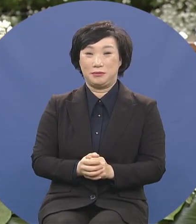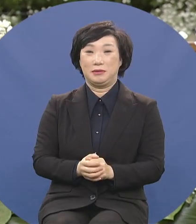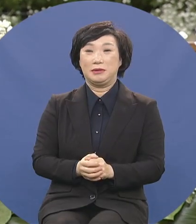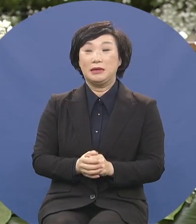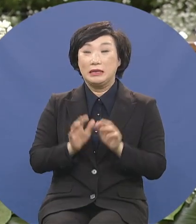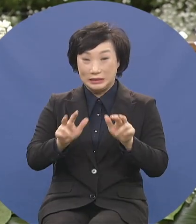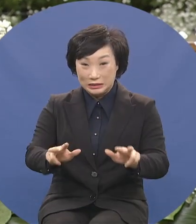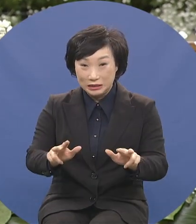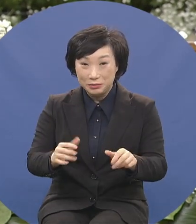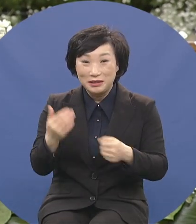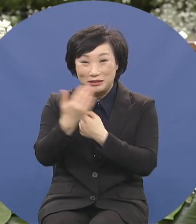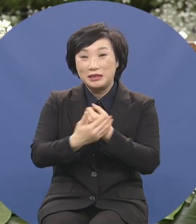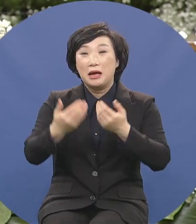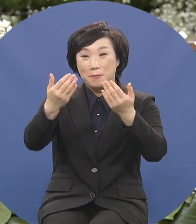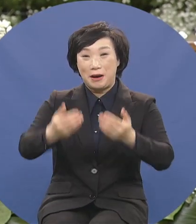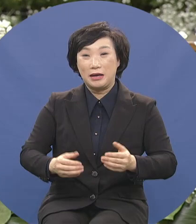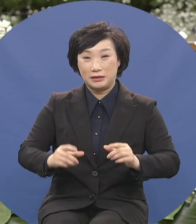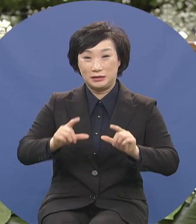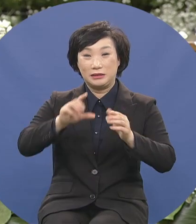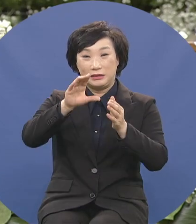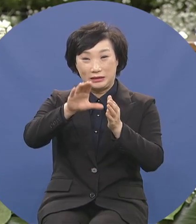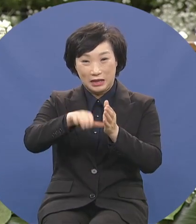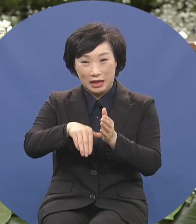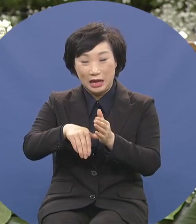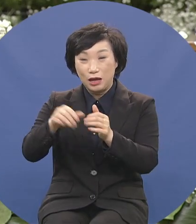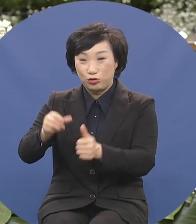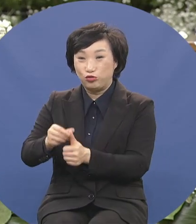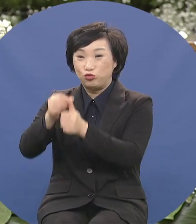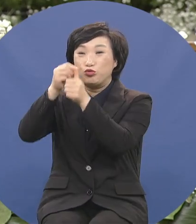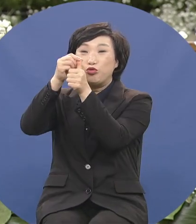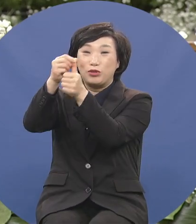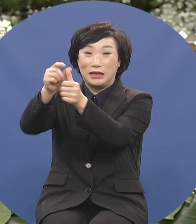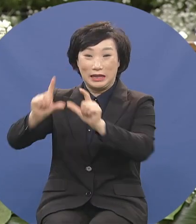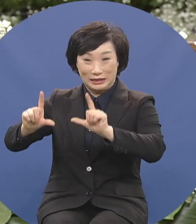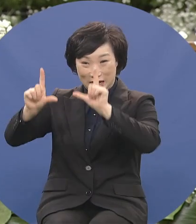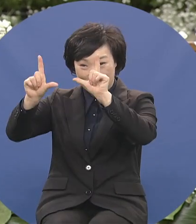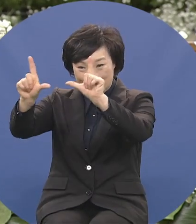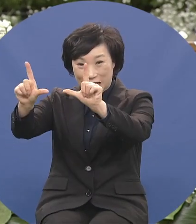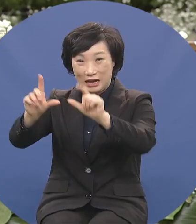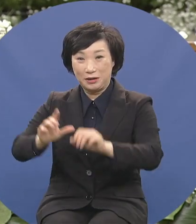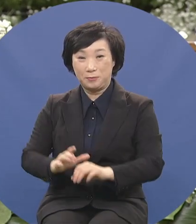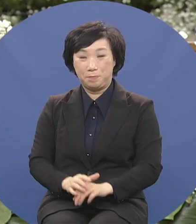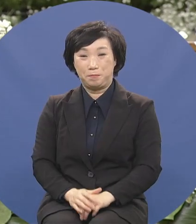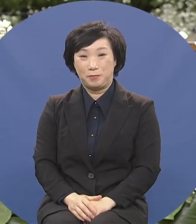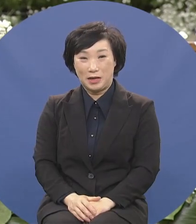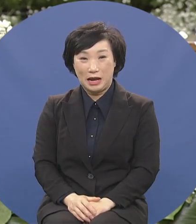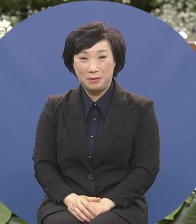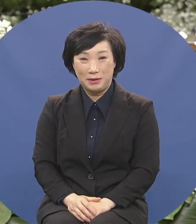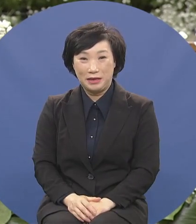보라, 지금이 은혜 받을 만한 때요, 구원의 날이로다.